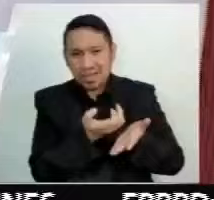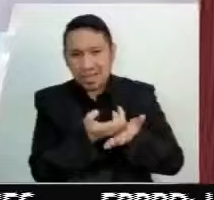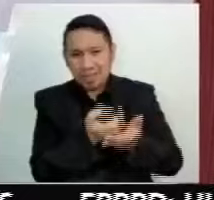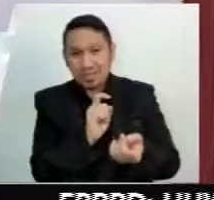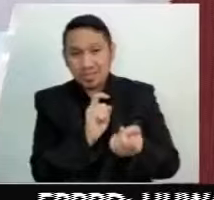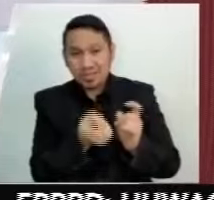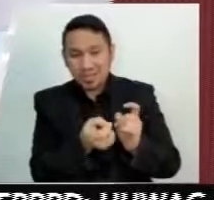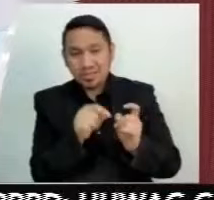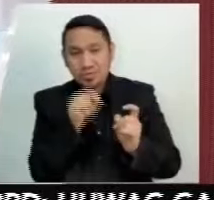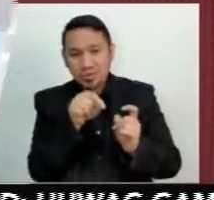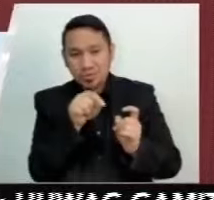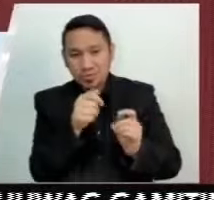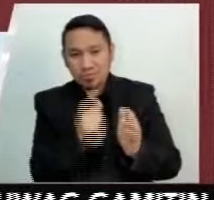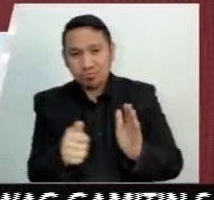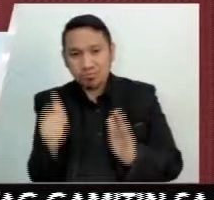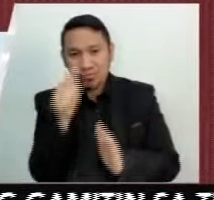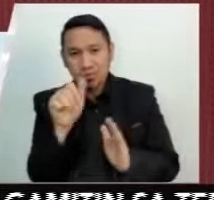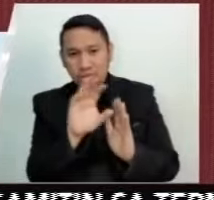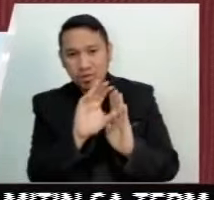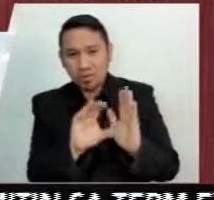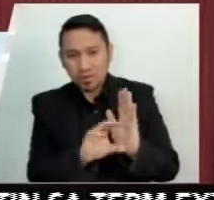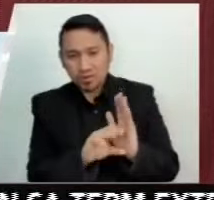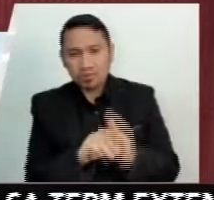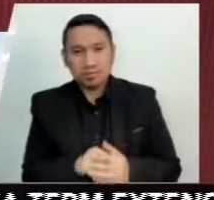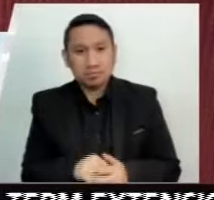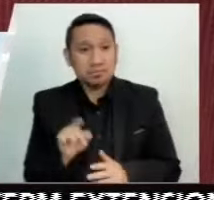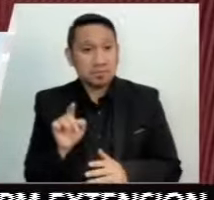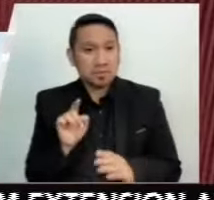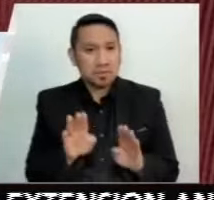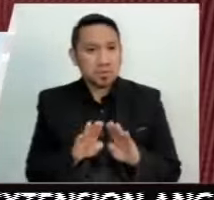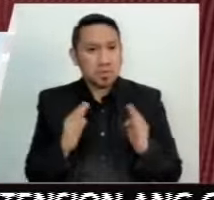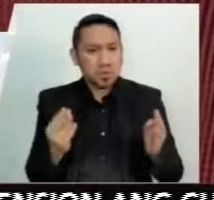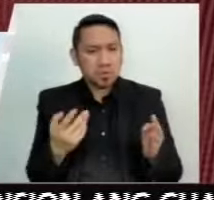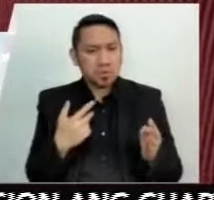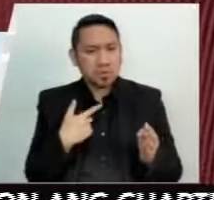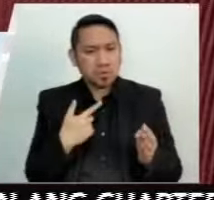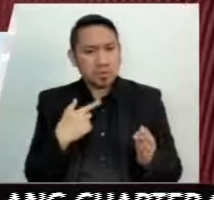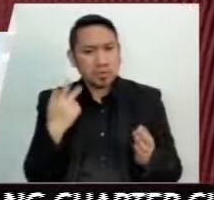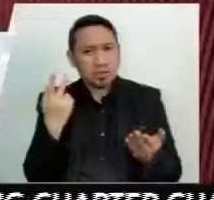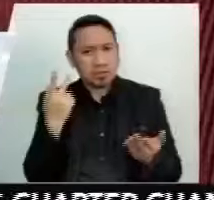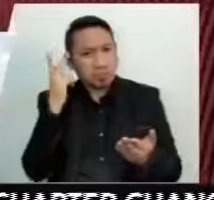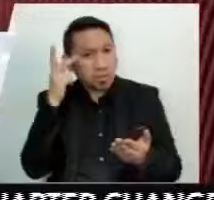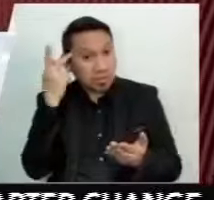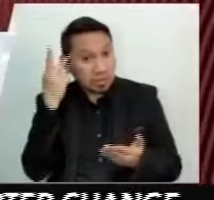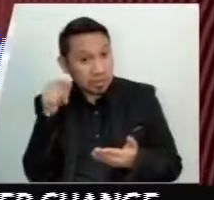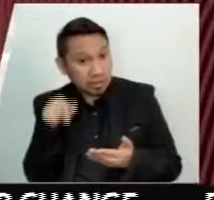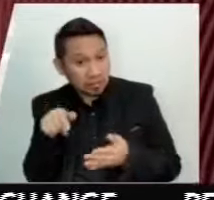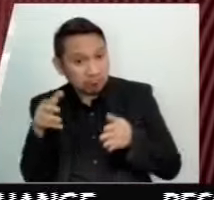amyandahan ng political provisions sa konstitusyon pero hindi pa sa ngayon.